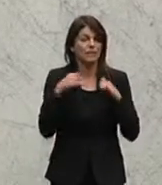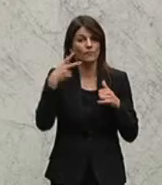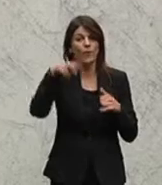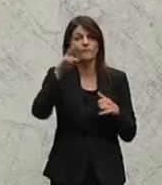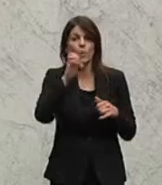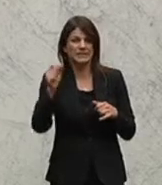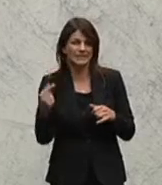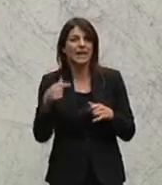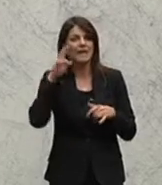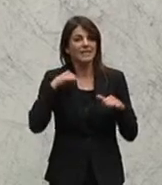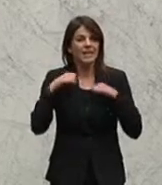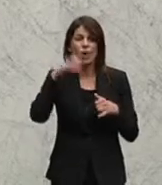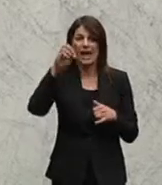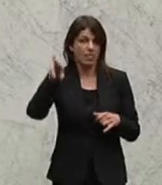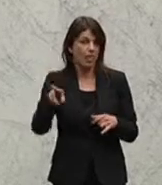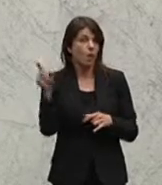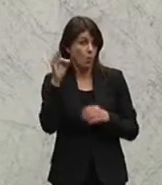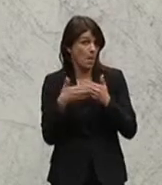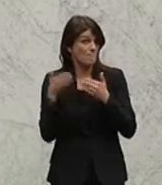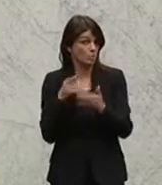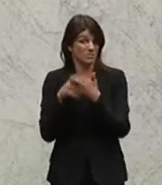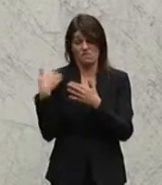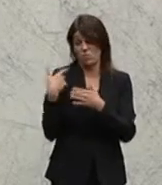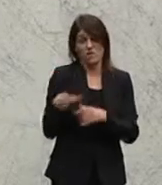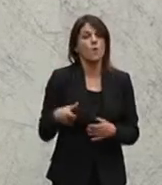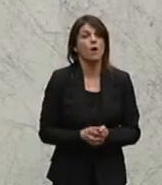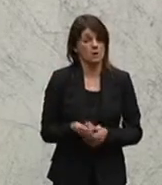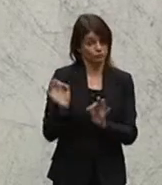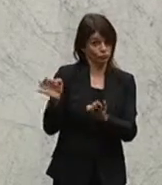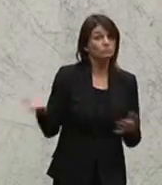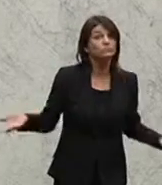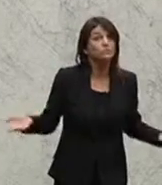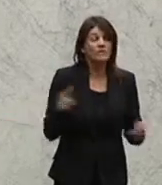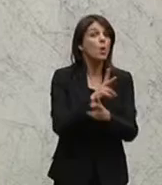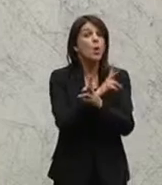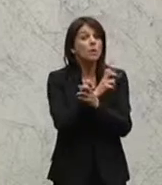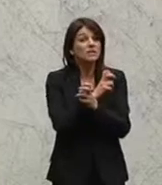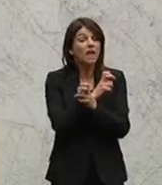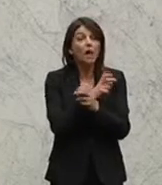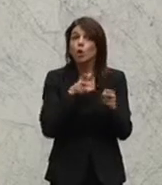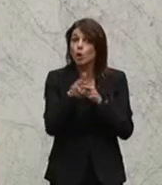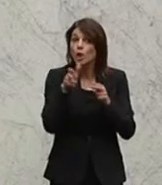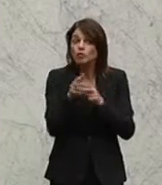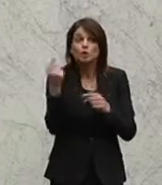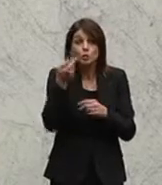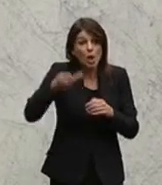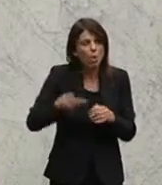Föster, Direktor Eder, ein gutes Beispiel gebracht vorige Woche. Richtig. Wenn in Österreich der